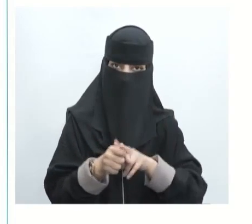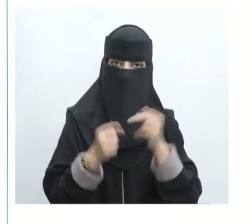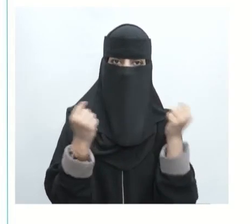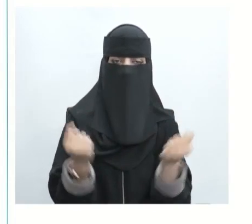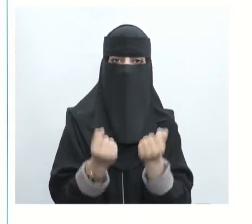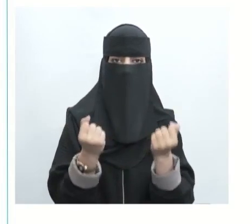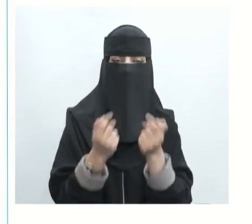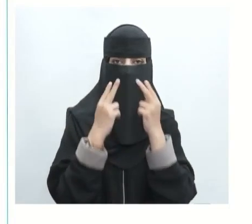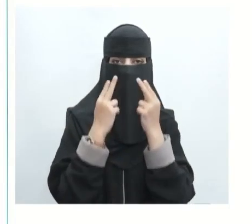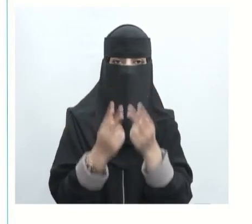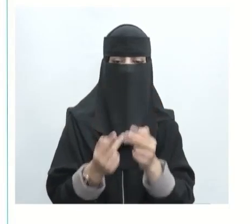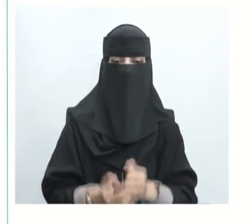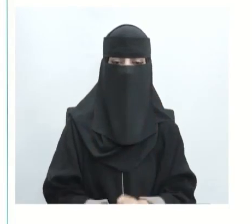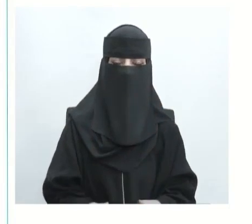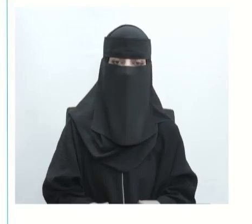ذلك.